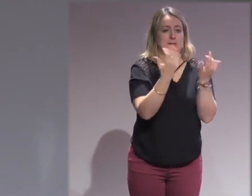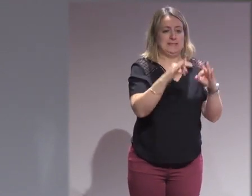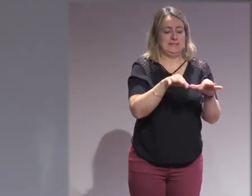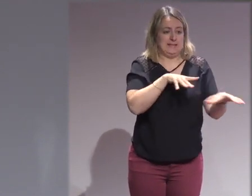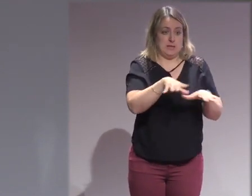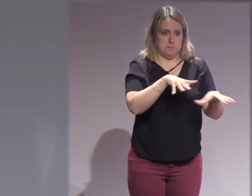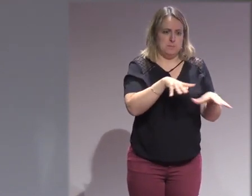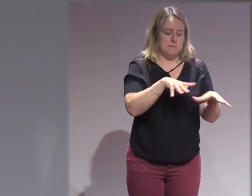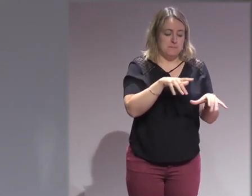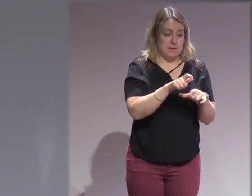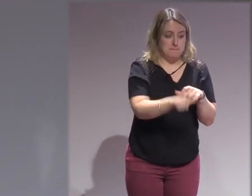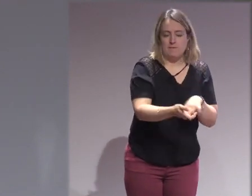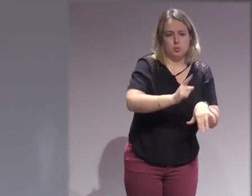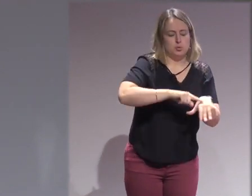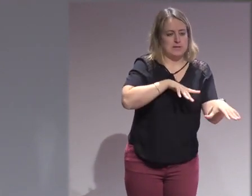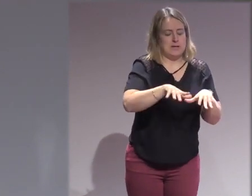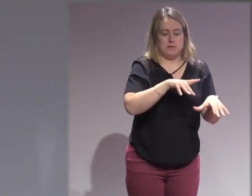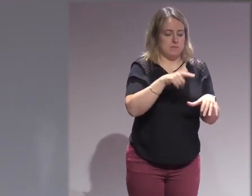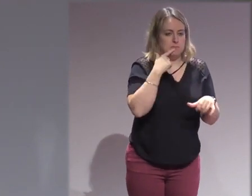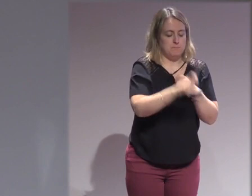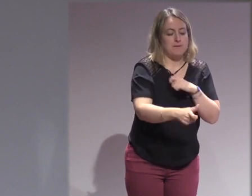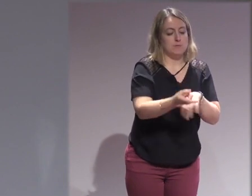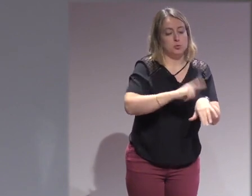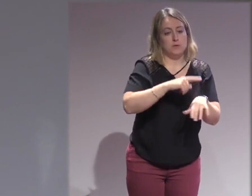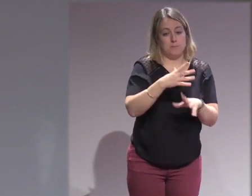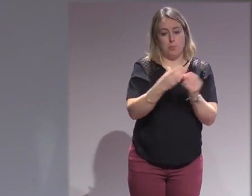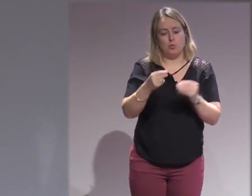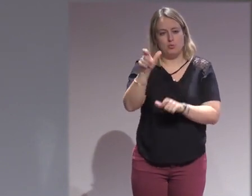il commençait au lendemain du séisme à y avoir tellement de prédation